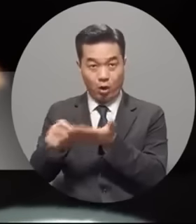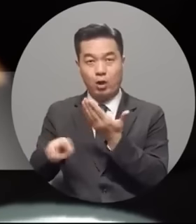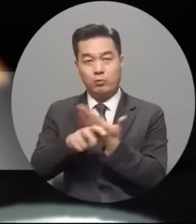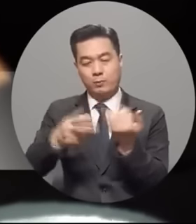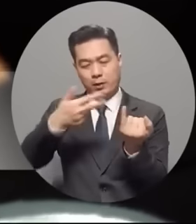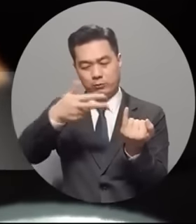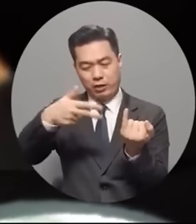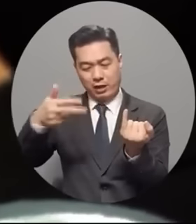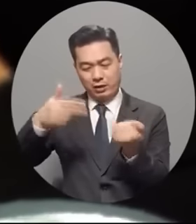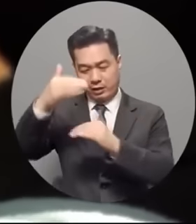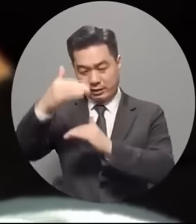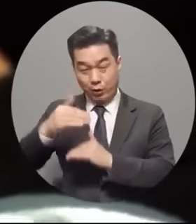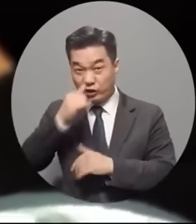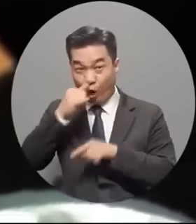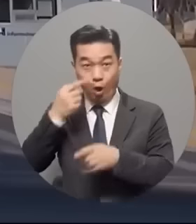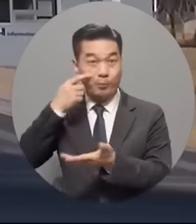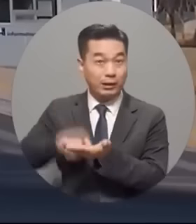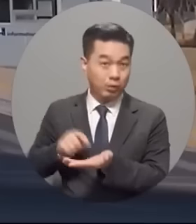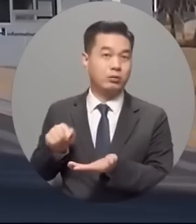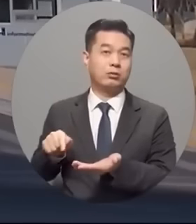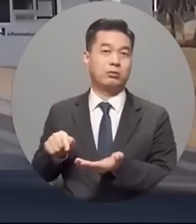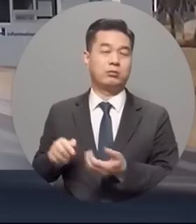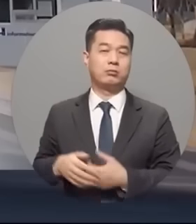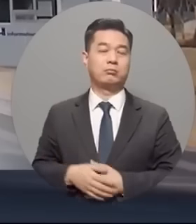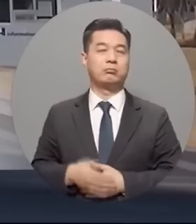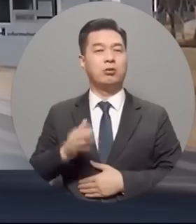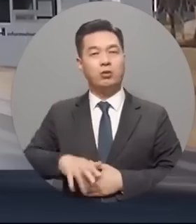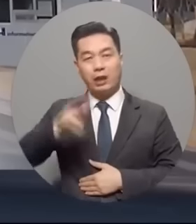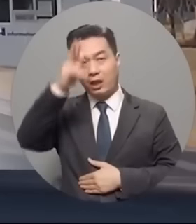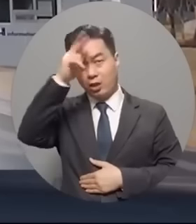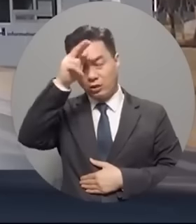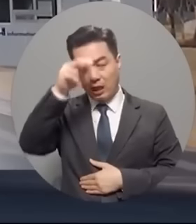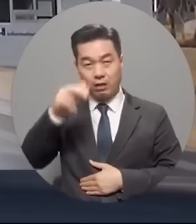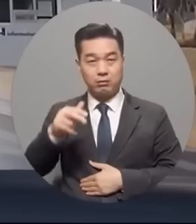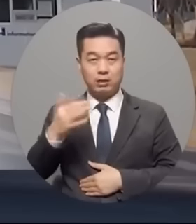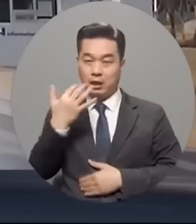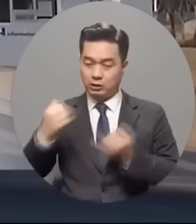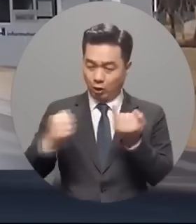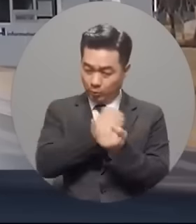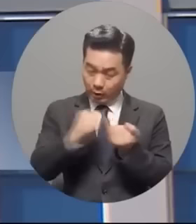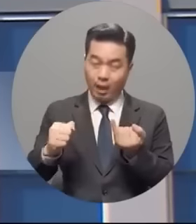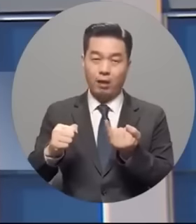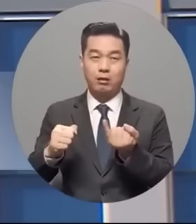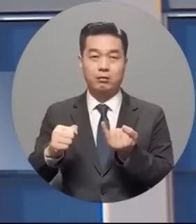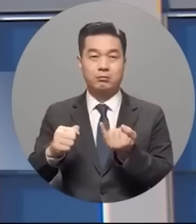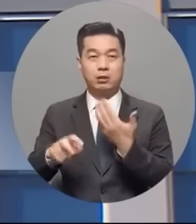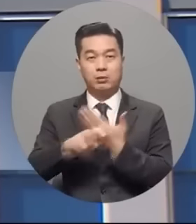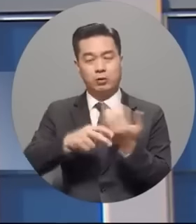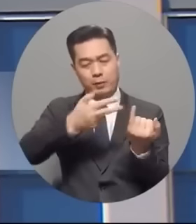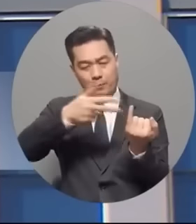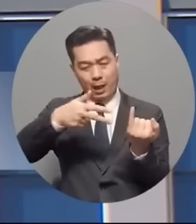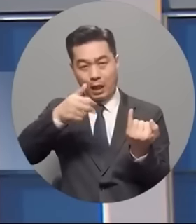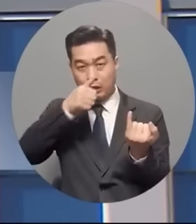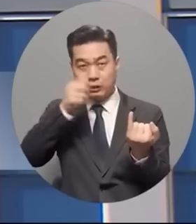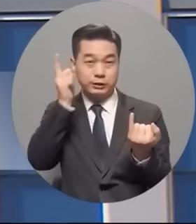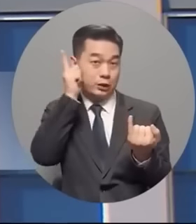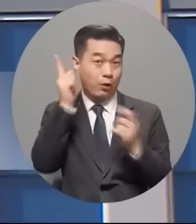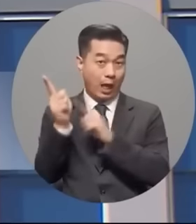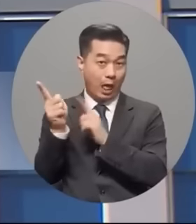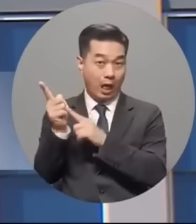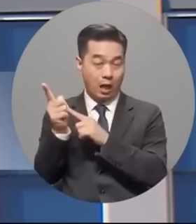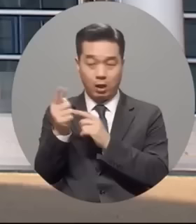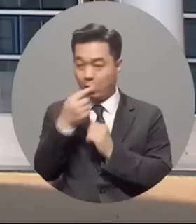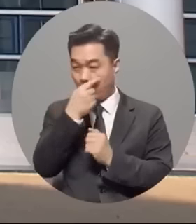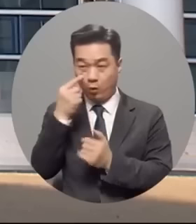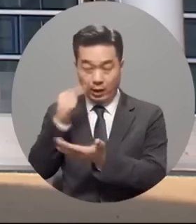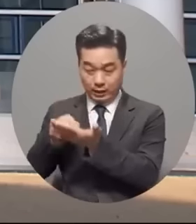고스란히 담겨 있는 것도 발견했습니다. 그런데 경찰은 성폭행 정황과 불법 촬영한 사진이 담긴 남성의 휴대전화를